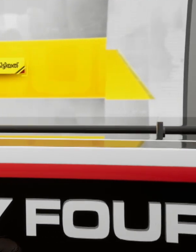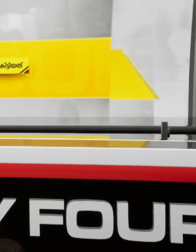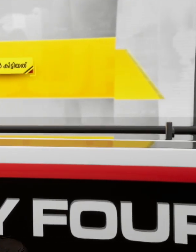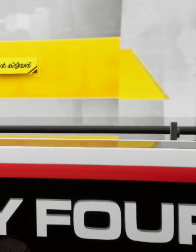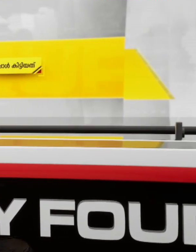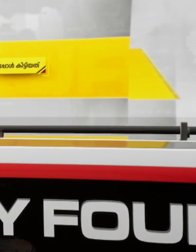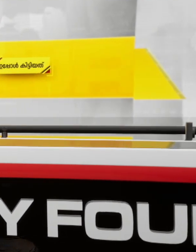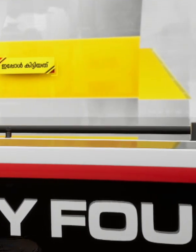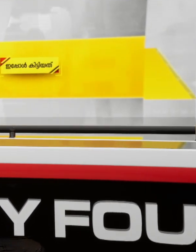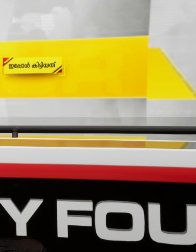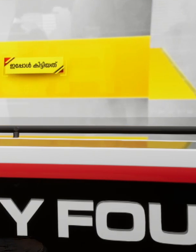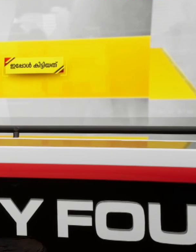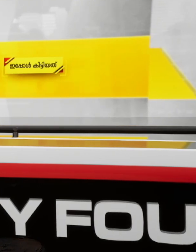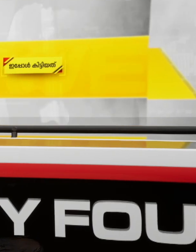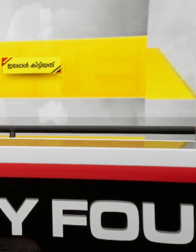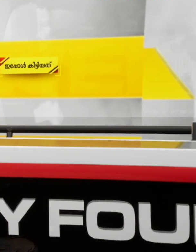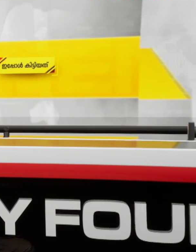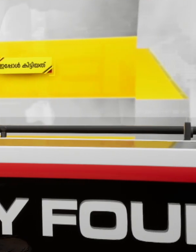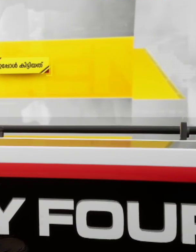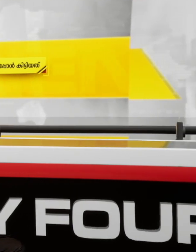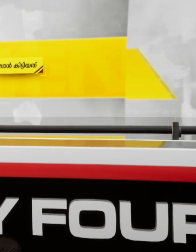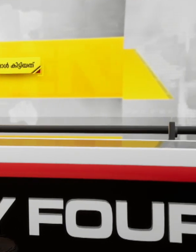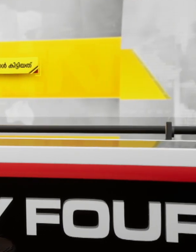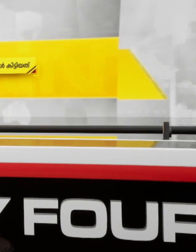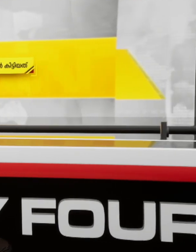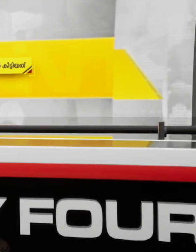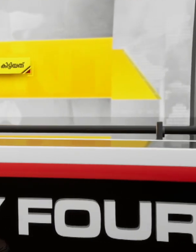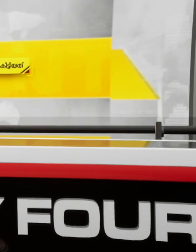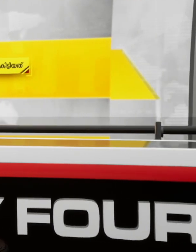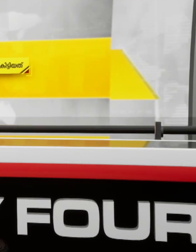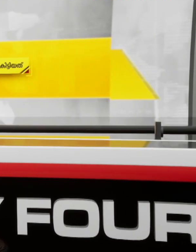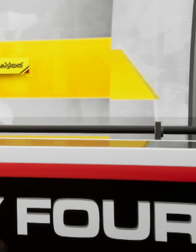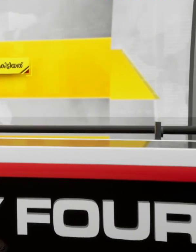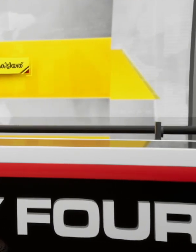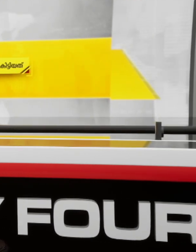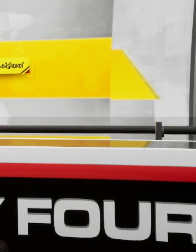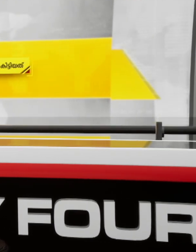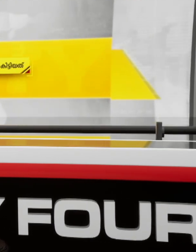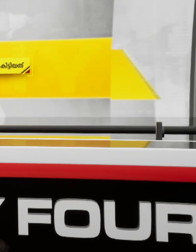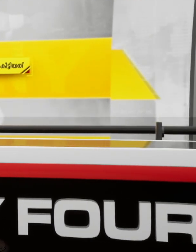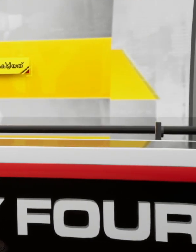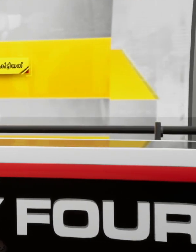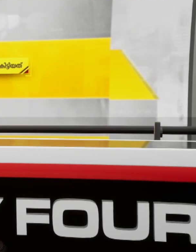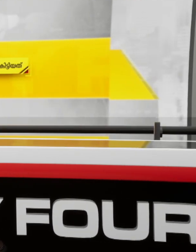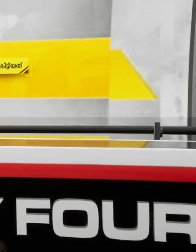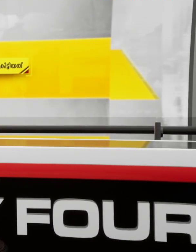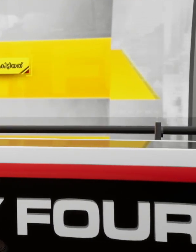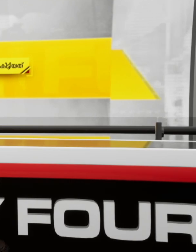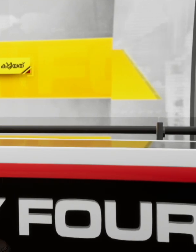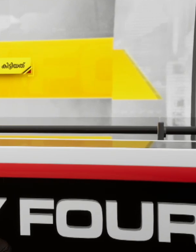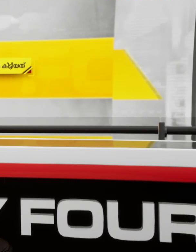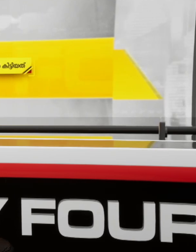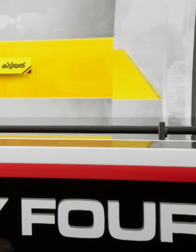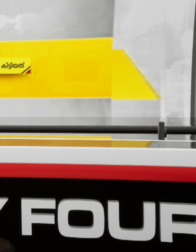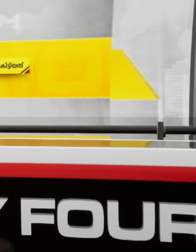മരിച്ച രണ്ടാമത്തെയാൾ പുരുഷൻ എന്നാണ് സ്ഥിരീകരണം. അലക്സ് റാം മുഹമ്മദ് വിവരങ്ങളുമായി ഇപ്പോൾ ചേരുന്നുണ്ട്. അലക്സ്, പോലീസ് ഈ ദുരൂഹത സംശയിക്കുന്നുണ്ടല്ലോ, എന്തൊക്കെയാണ് ഏറ്റവും